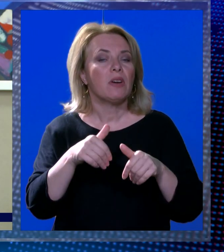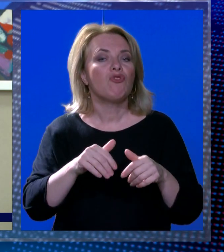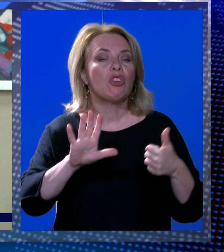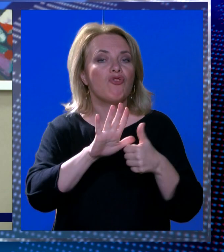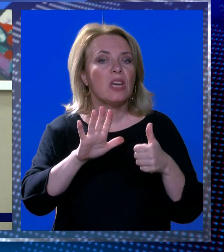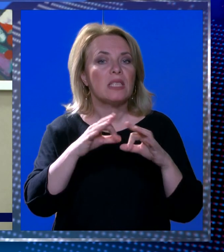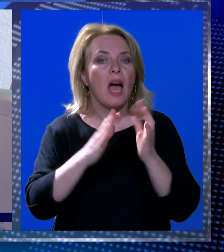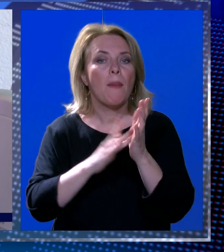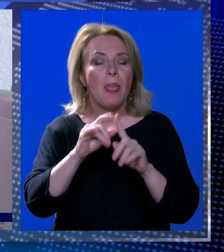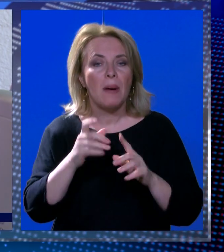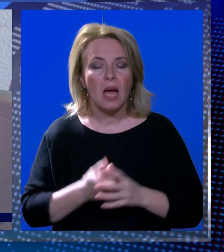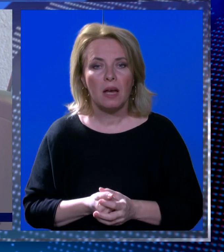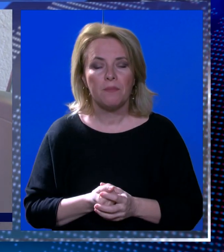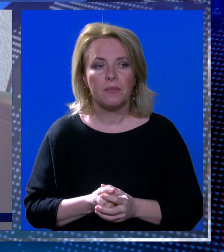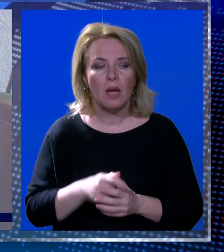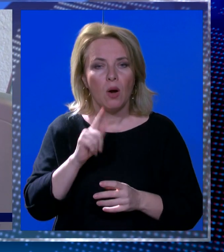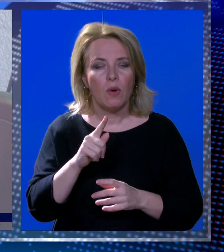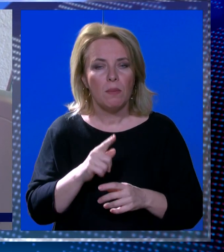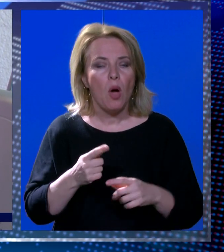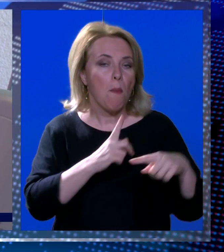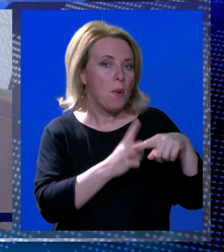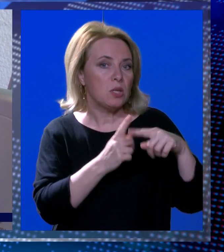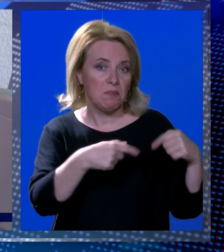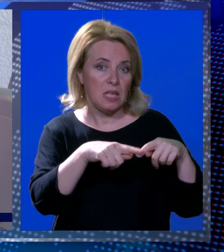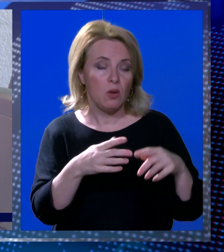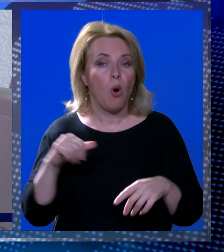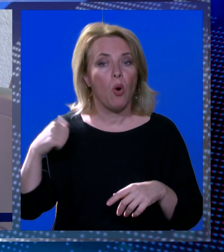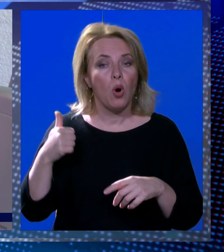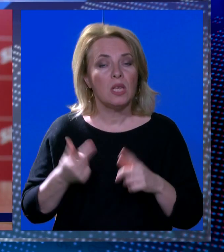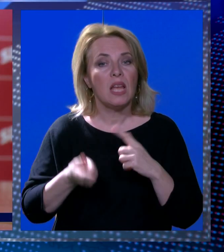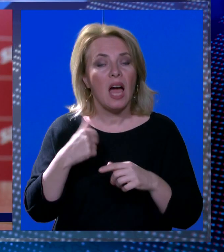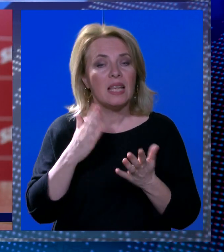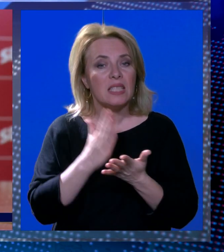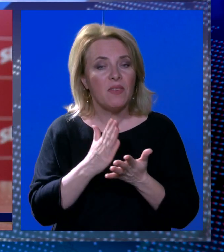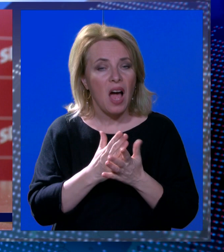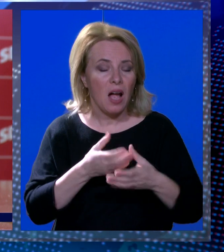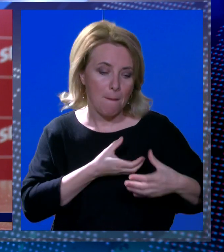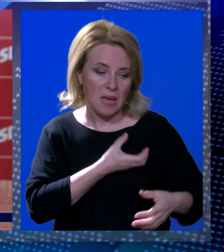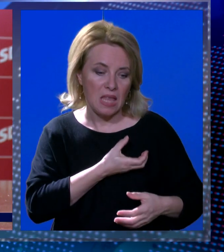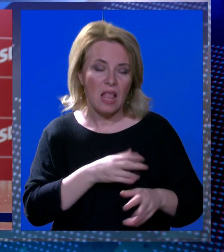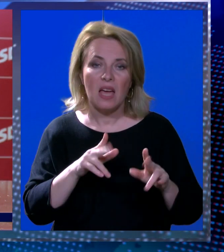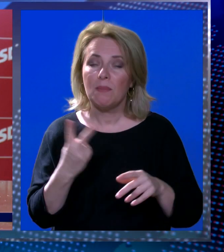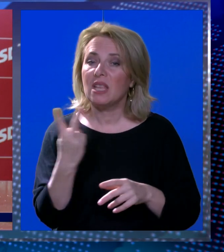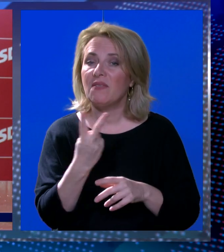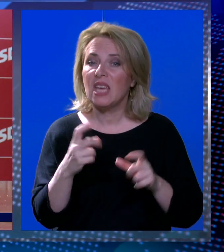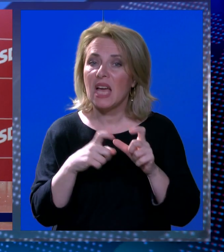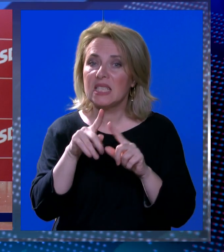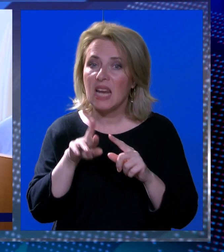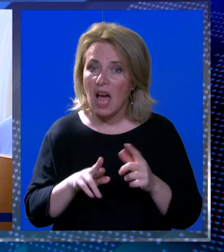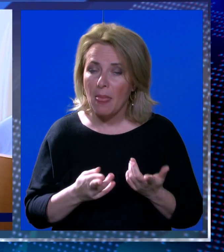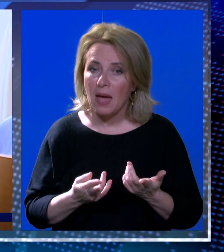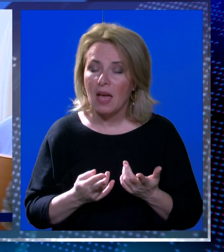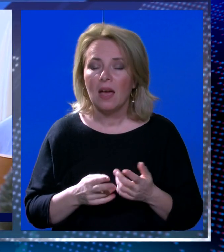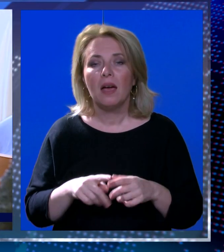Prihvaćam svih šest amandmana. Iz njihovog je kuta gledanja ovo bio najpozitivniji dio godine, no svaka medalja ima dvije strane, pa se